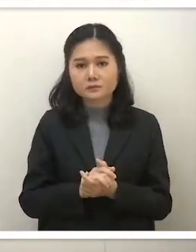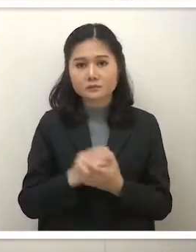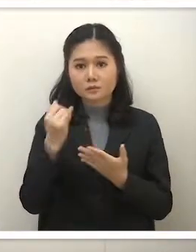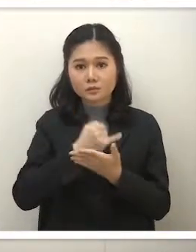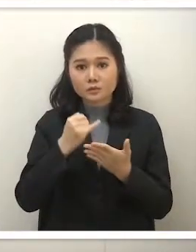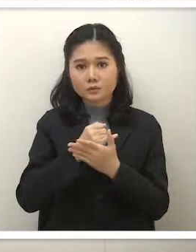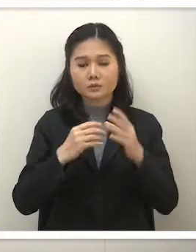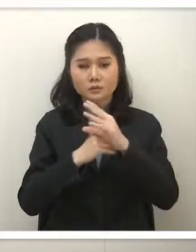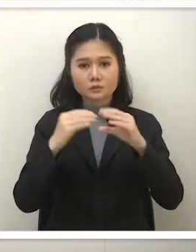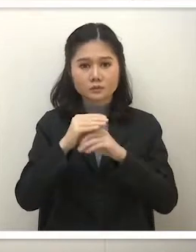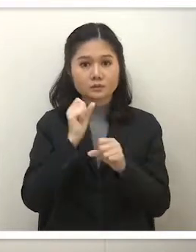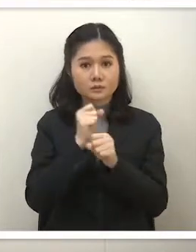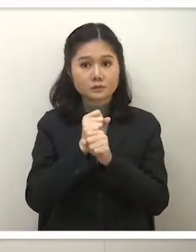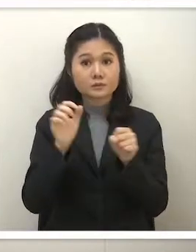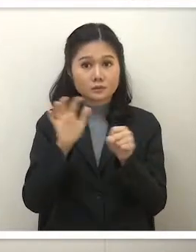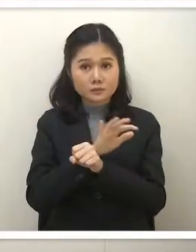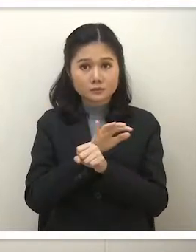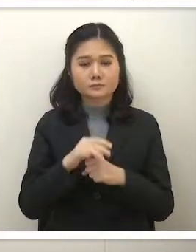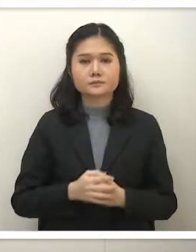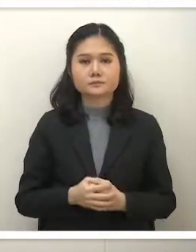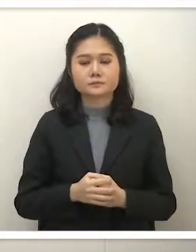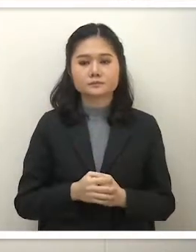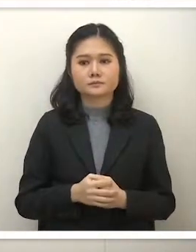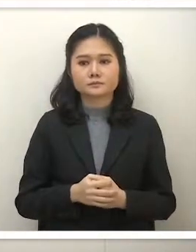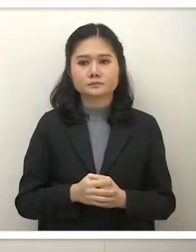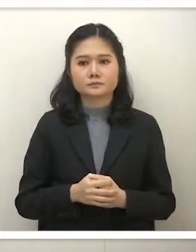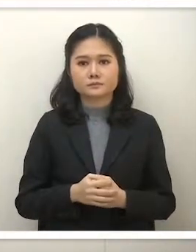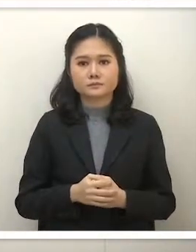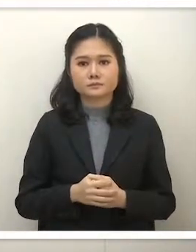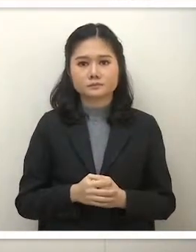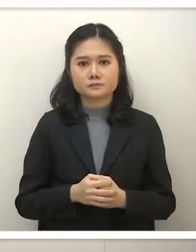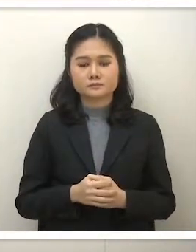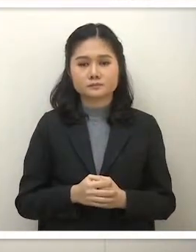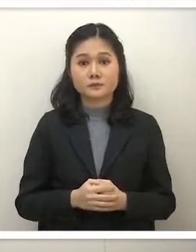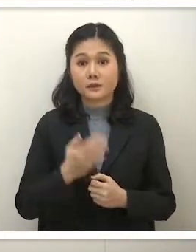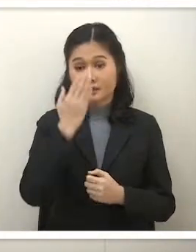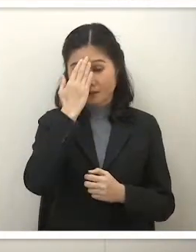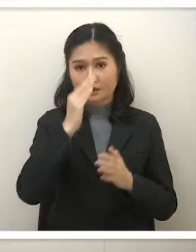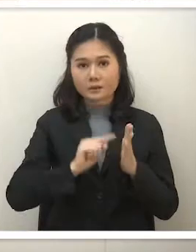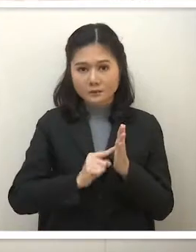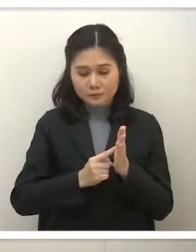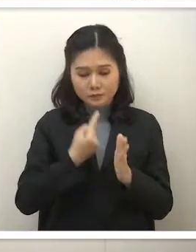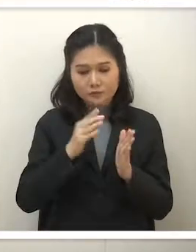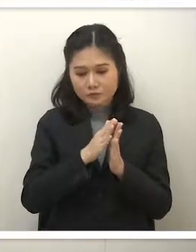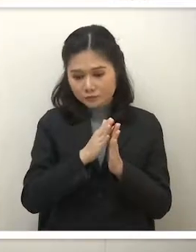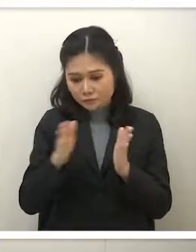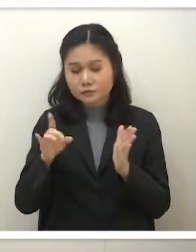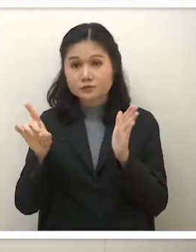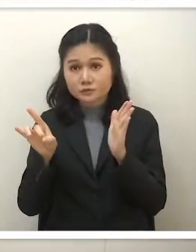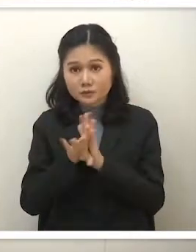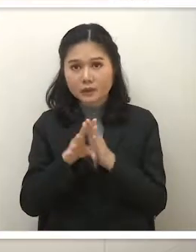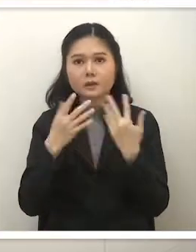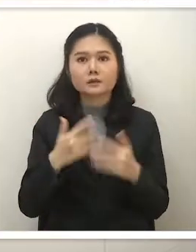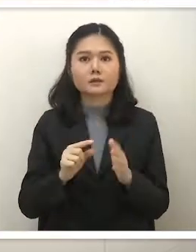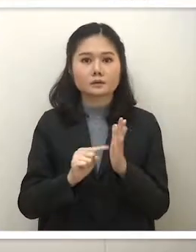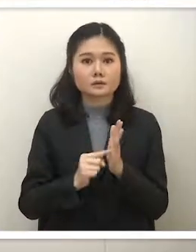สเก็ตโครงล่างให้ครบจากหน้าเริ่มต้นไปหน้าสุดท้ายแล้วก็มาเ